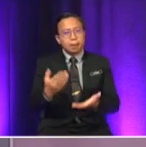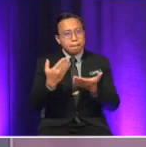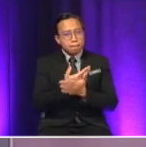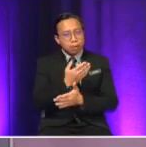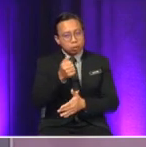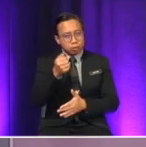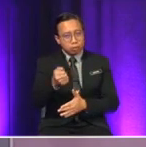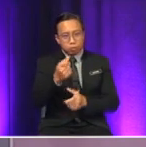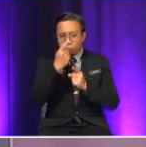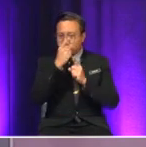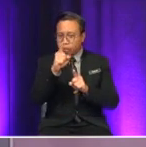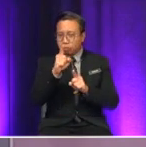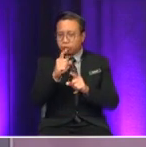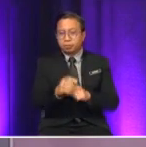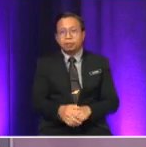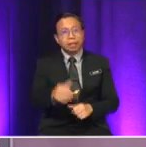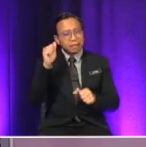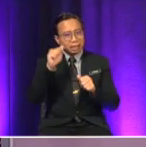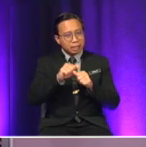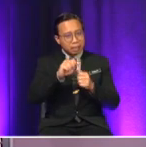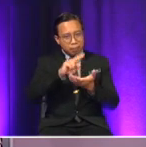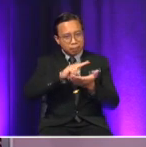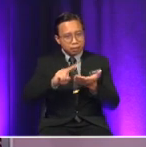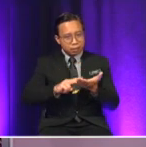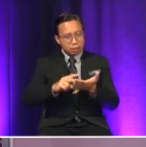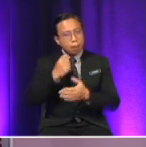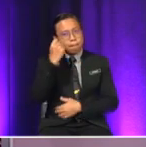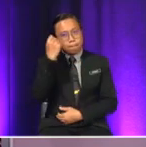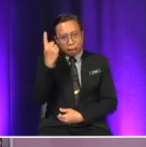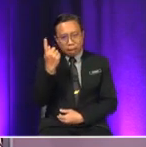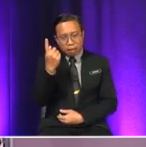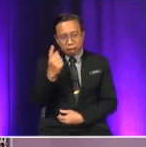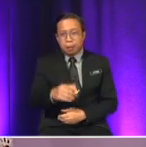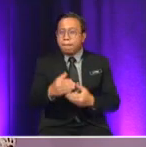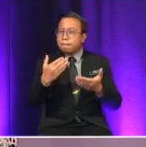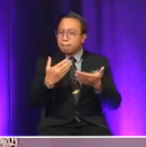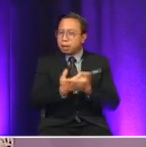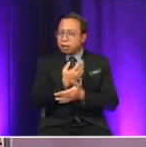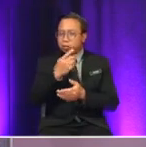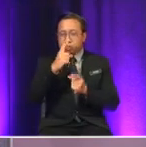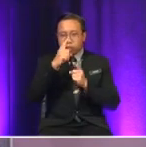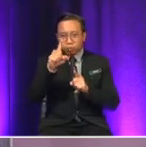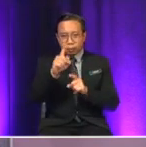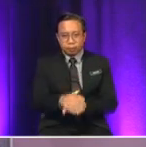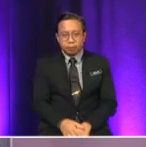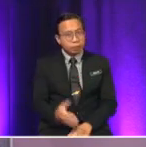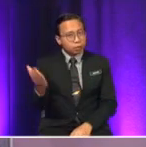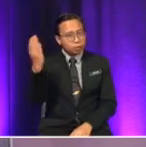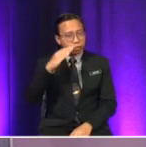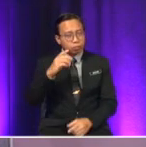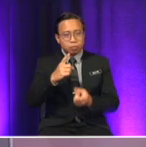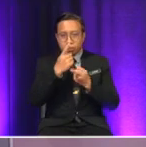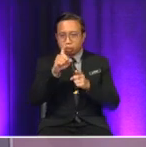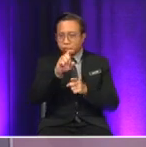kamu menjawab. Ingat, baca dulu, faham dulu, kemudian baru menjawab. Okey, jom kita jawab